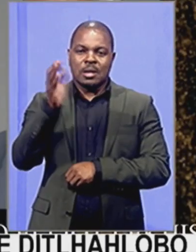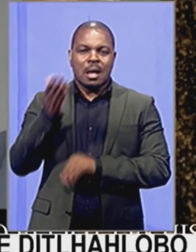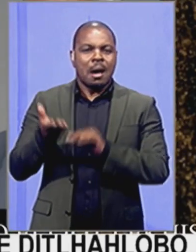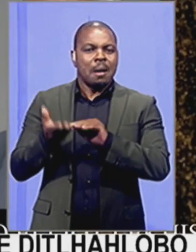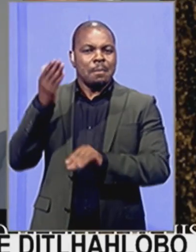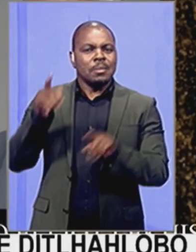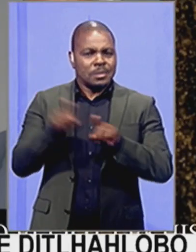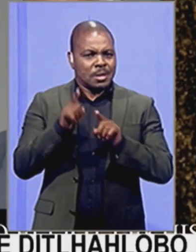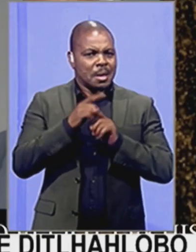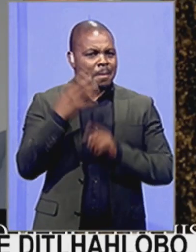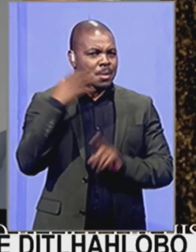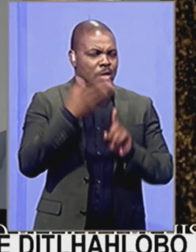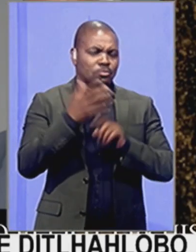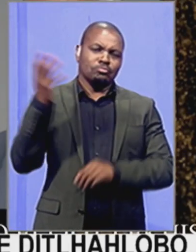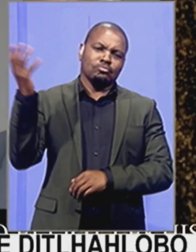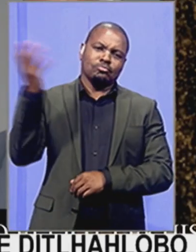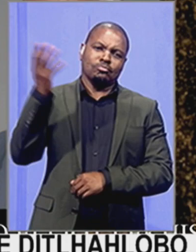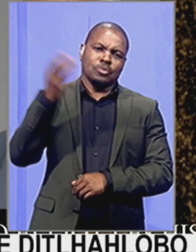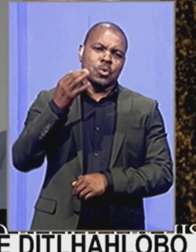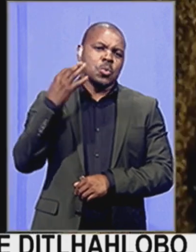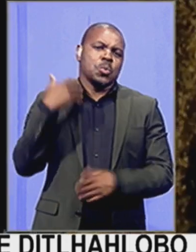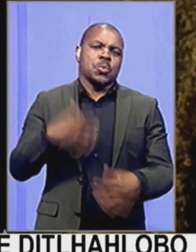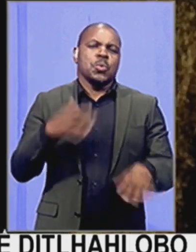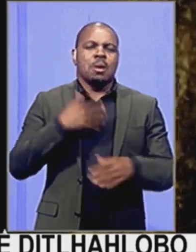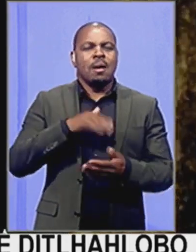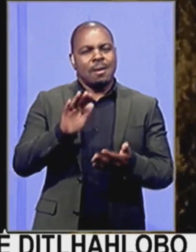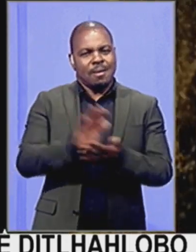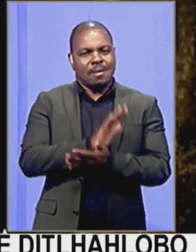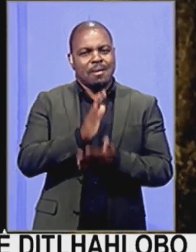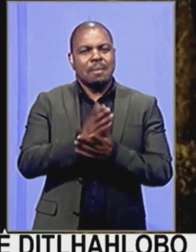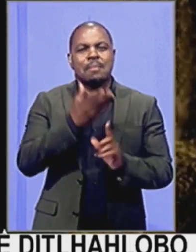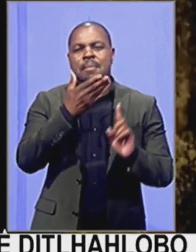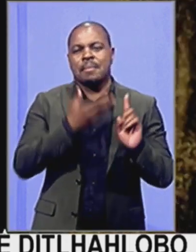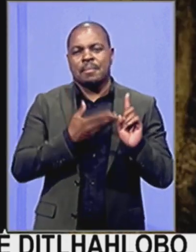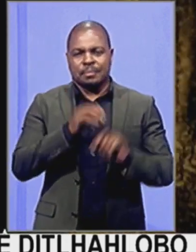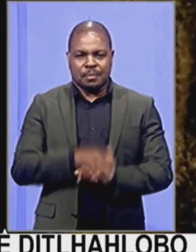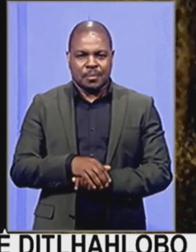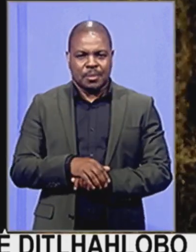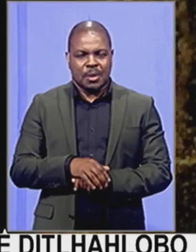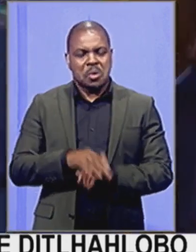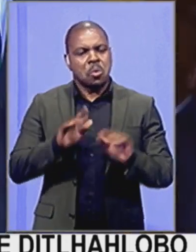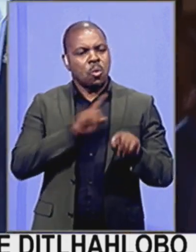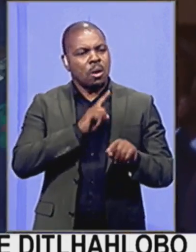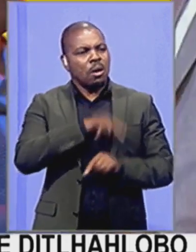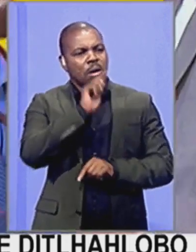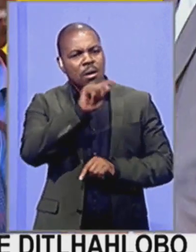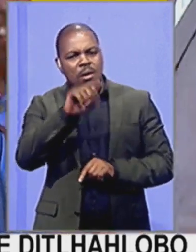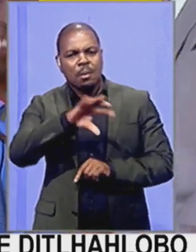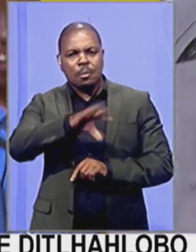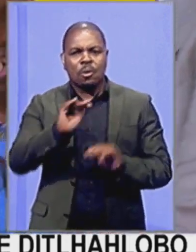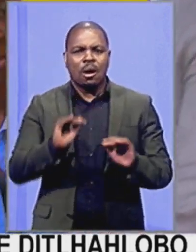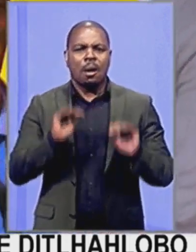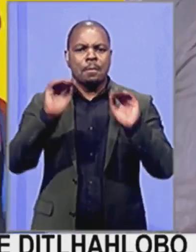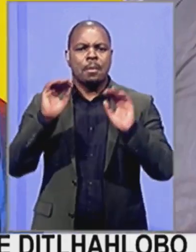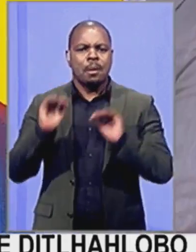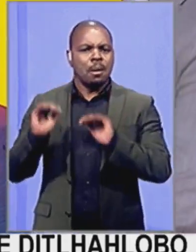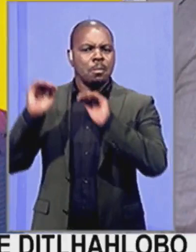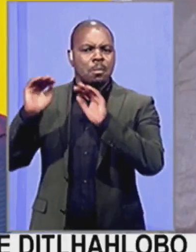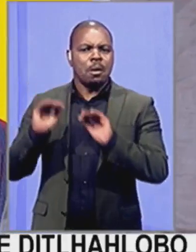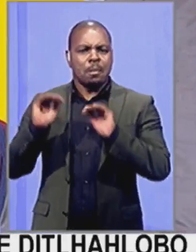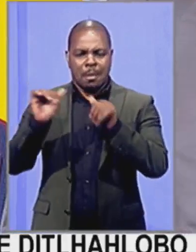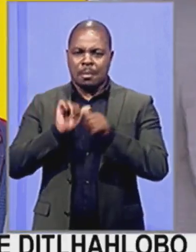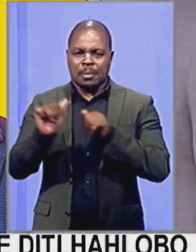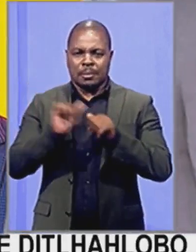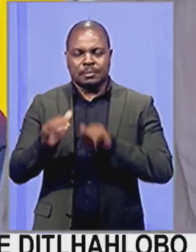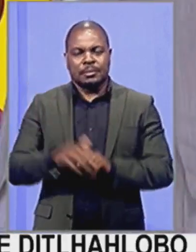le a bolela gape gore o thabile ka sa se bonang ka di-improvement tša di-province tšeo le